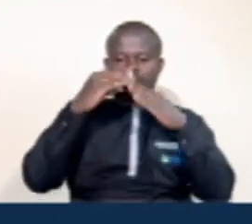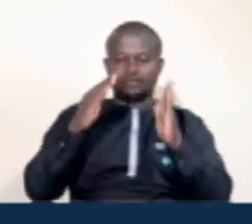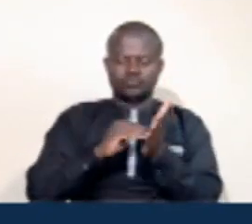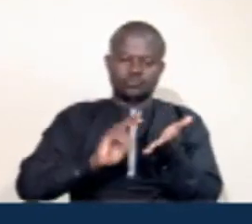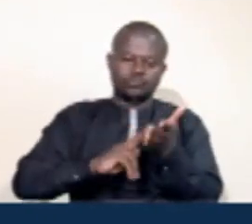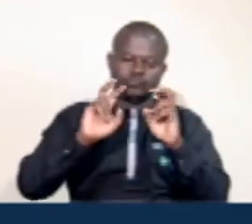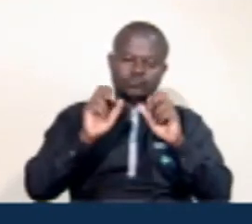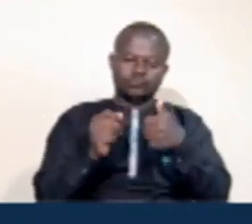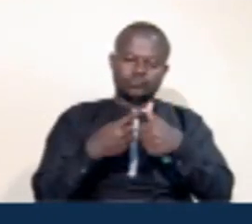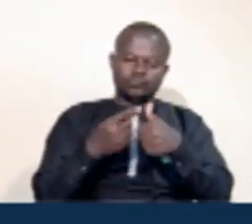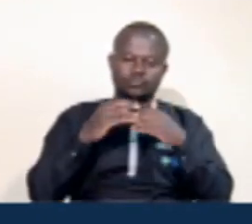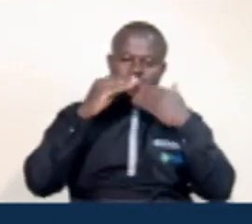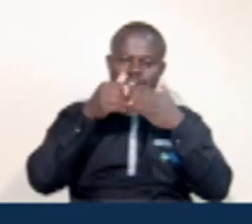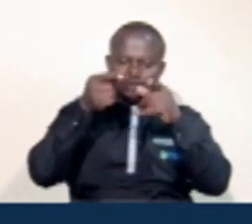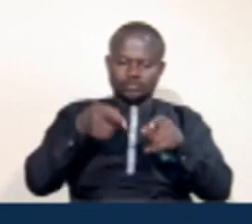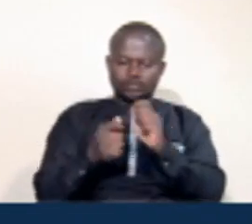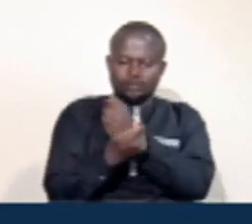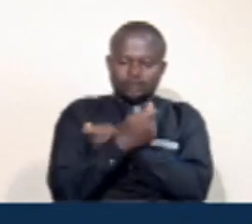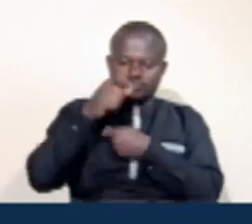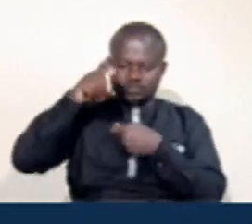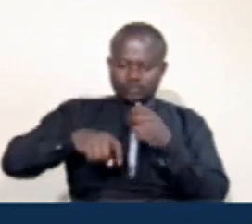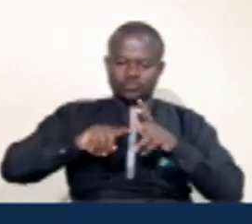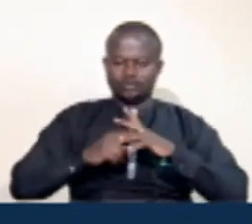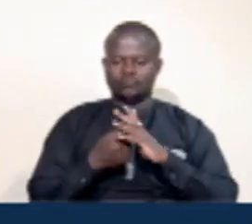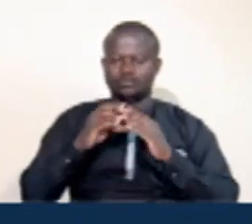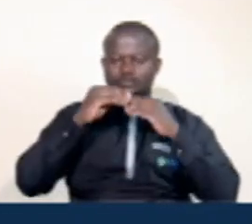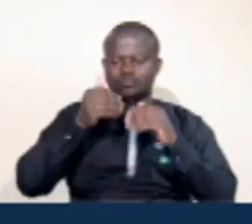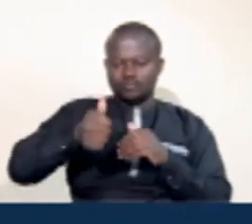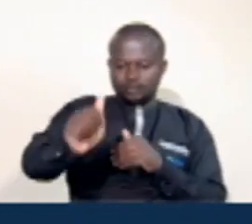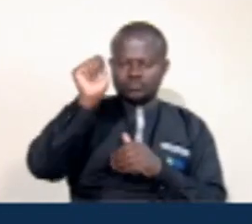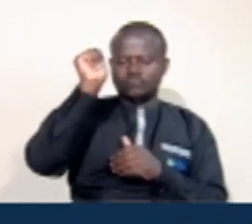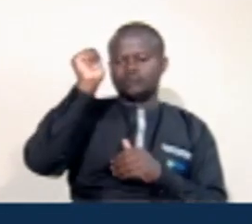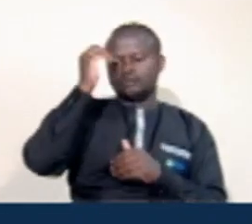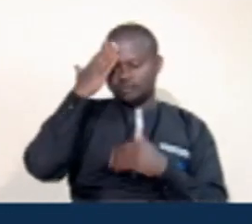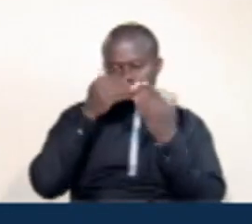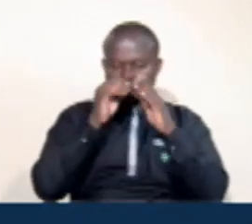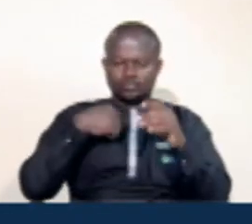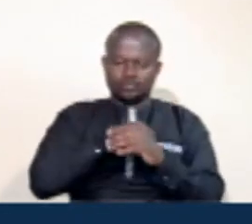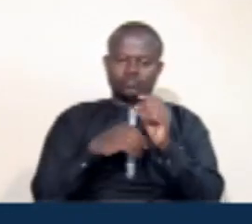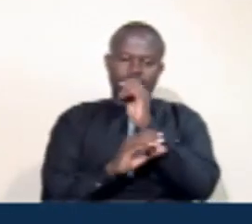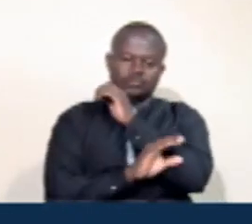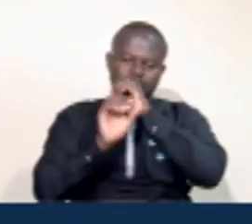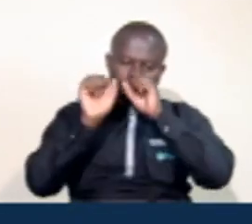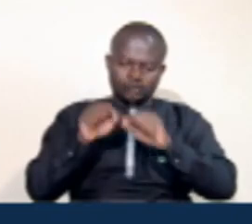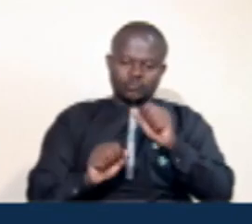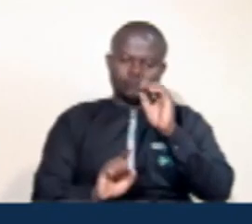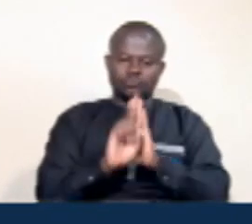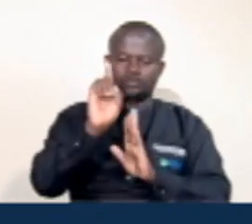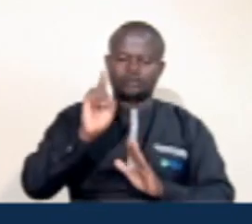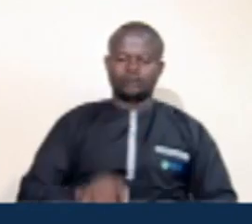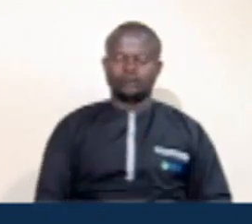ko mbere na mbere ubuyobozi buzana impinduka bukwiye guhera ku muyobozi ku giti cye kugira ngo igihugu kibashe gutera